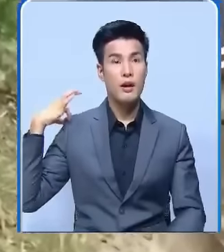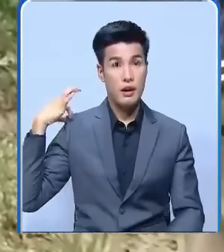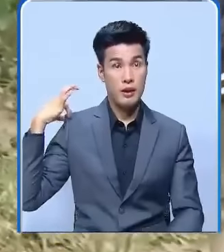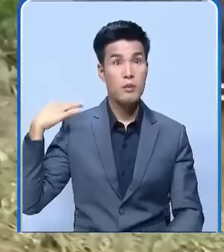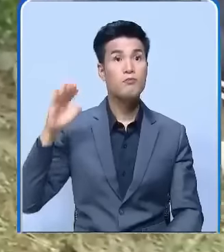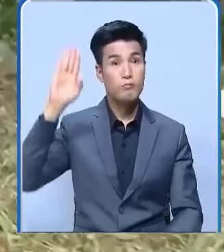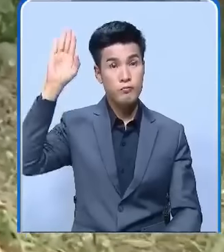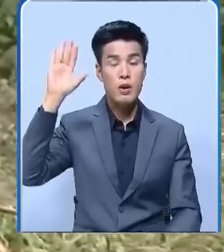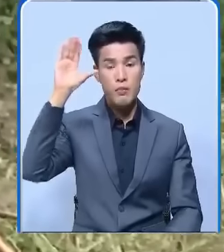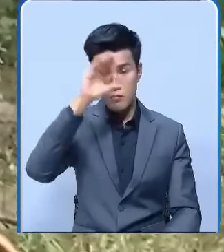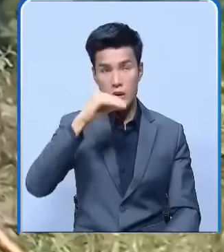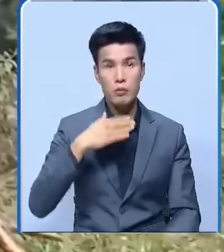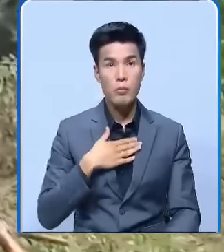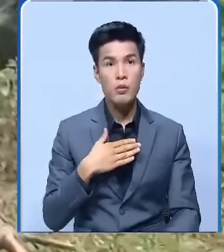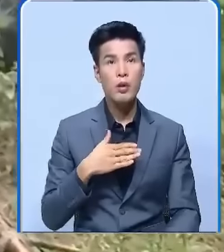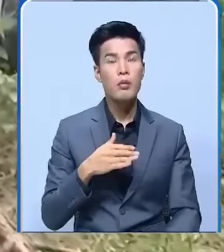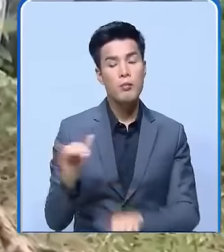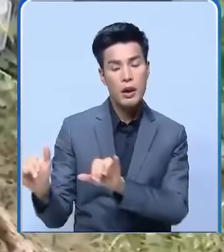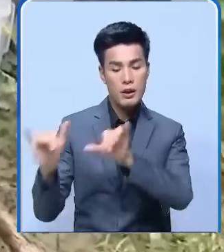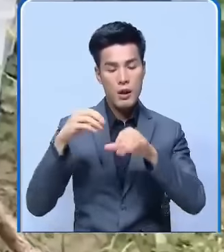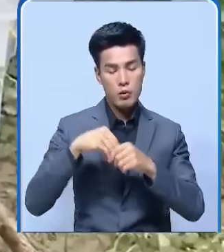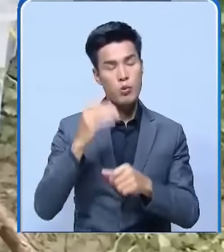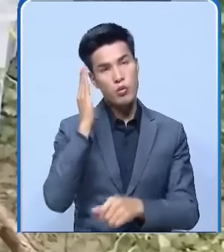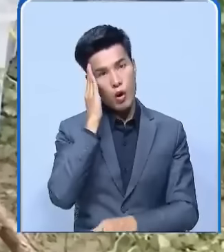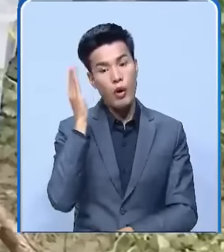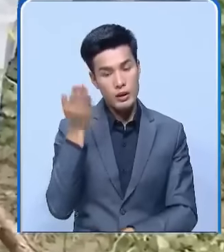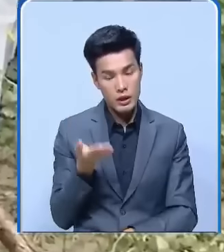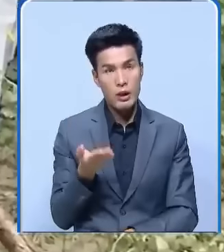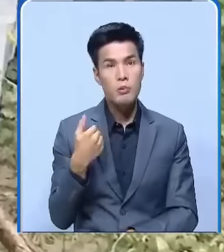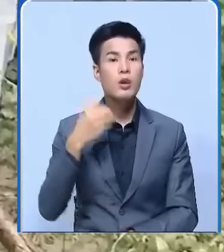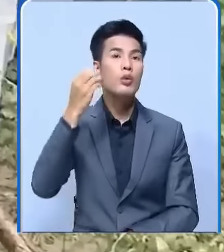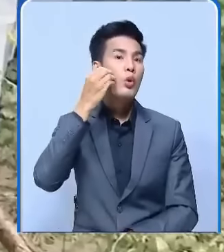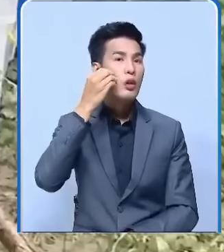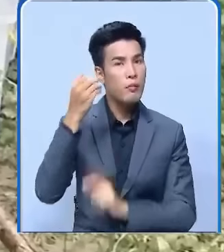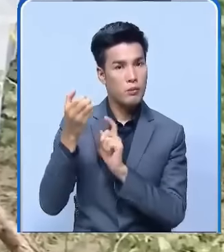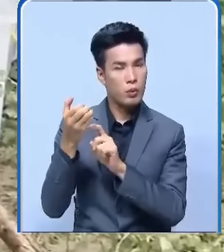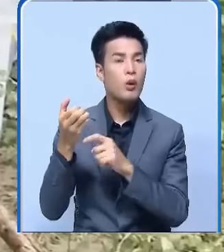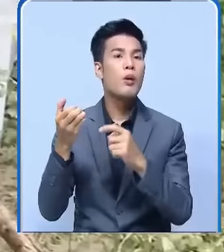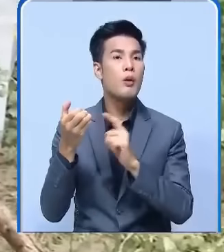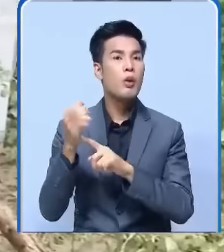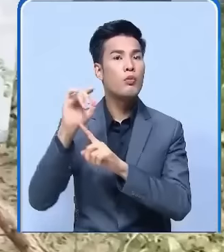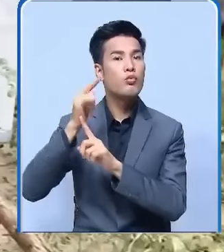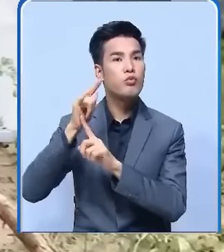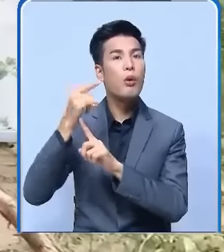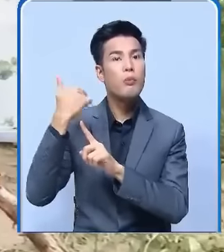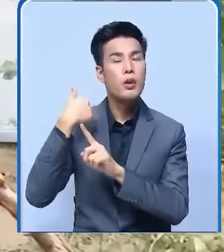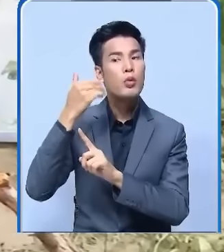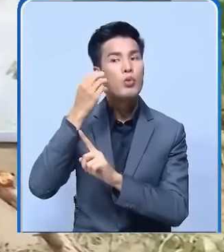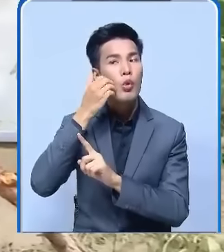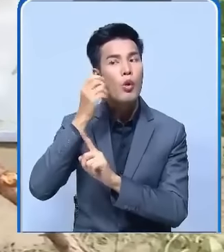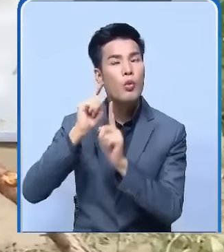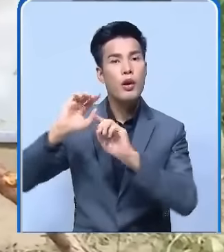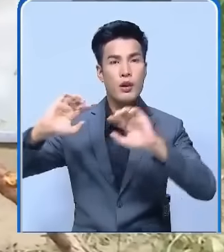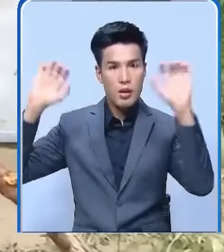นี้เขาได้มีการออกมานอนบริเวณจุดนี้นะครับซึ่งเป็นจุดที่มีสัญญาณโทรศัพท์เพื่อมีการประสานงานกับหน่วยงานราชการให้เข้าไปช่วยเหลือ